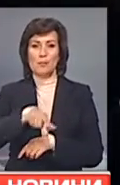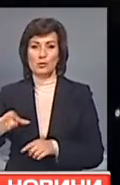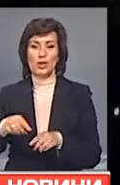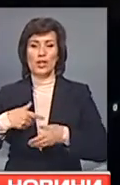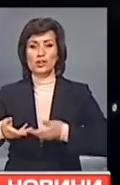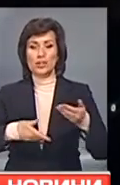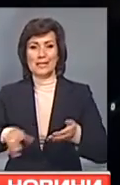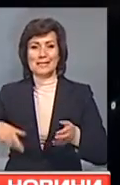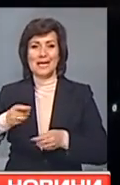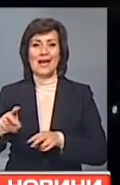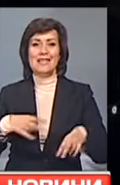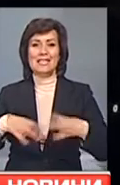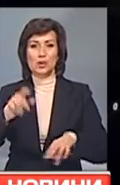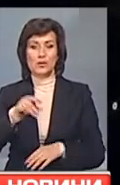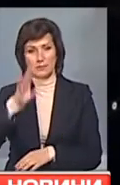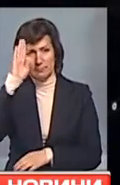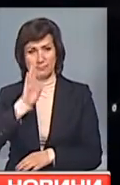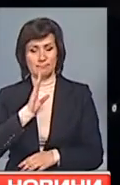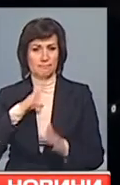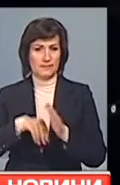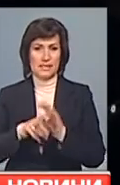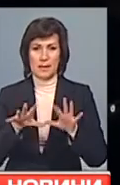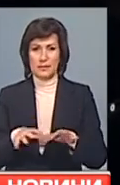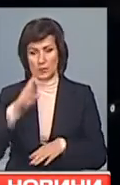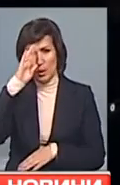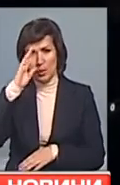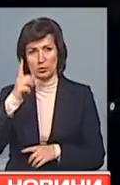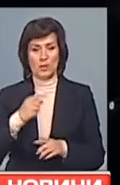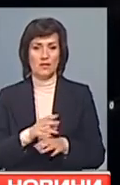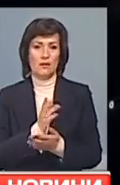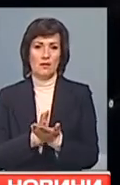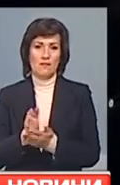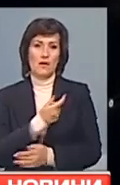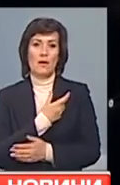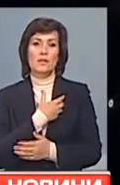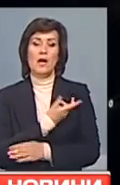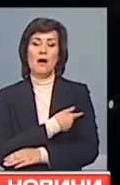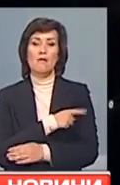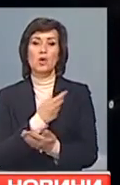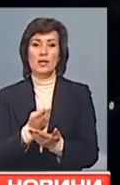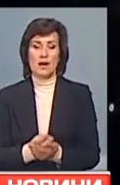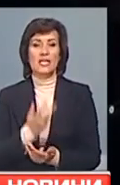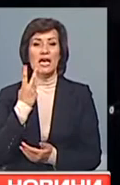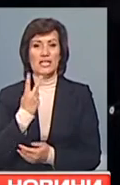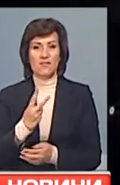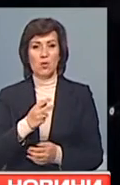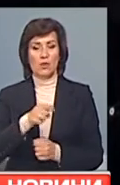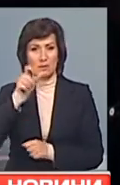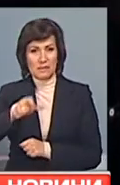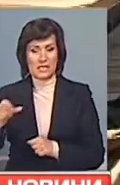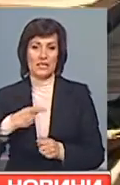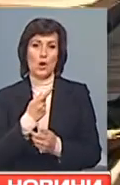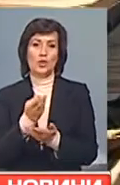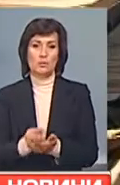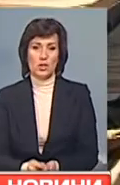з дискотеки. Дівчина і юнак померли на місці. Ще один хлопець дорогою до лікарні. Двох підлітків із травмами госпіталізували.